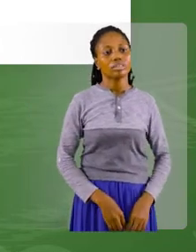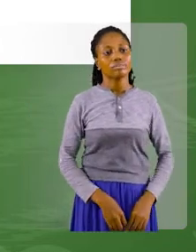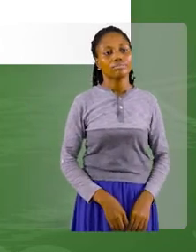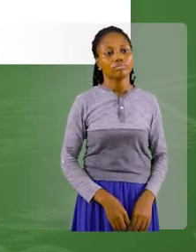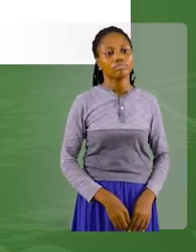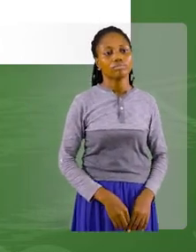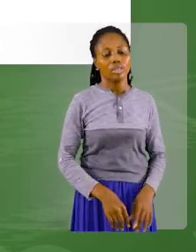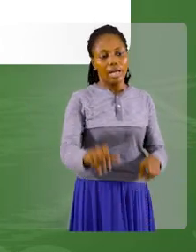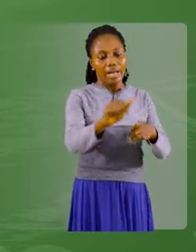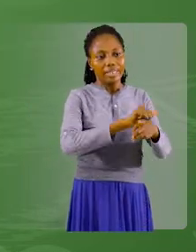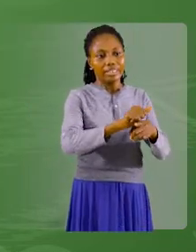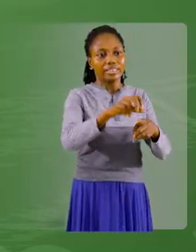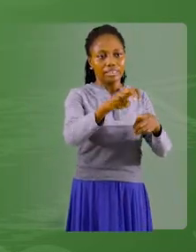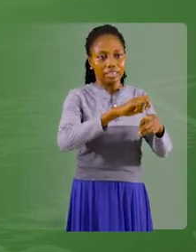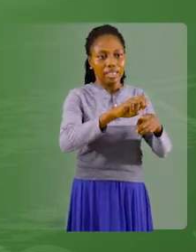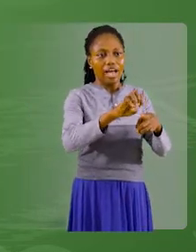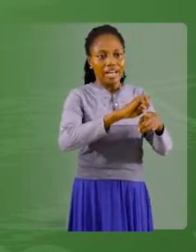exercice d'application.